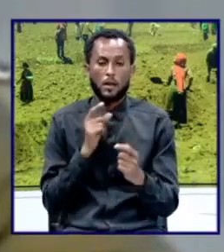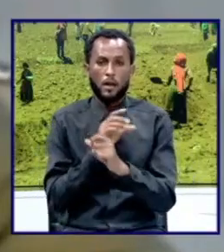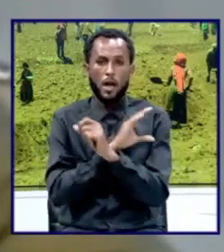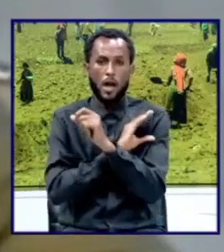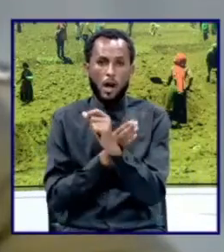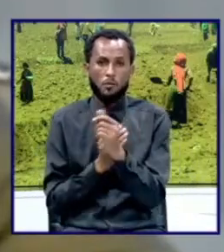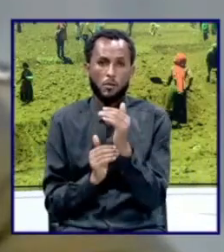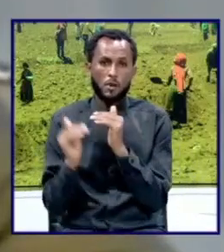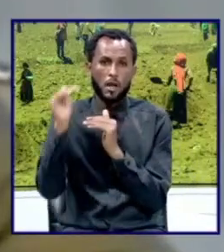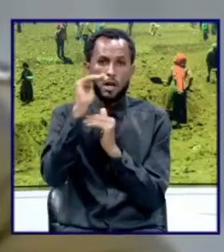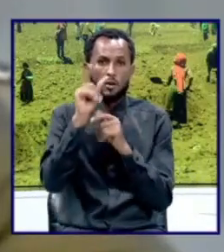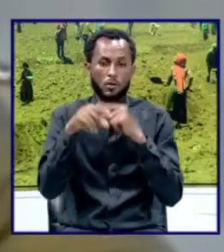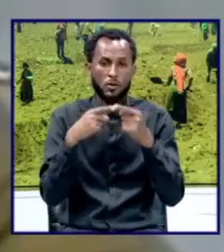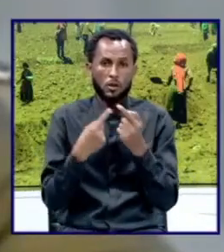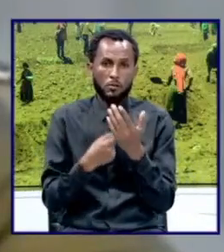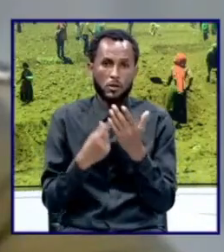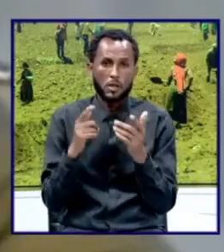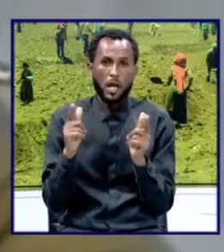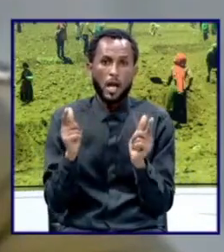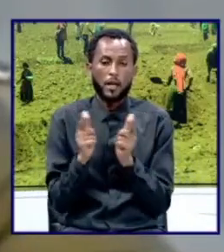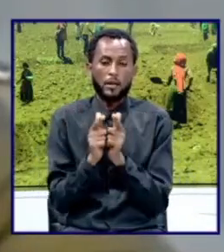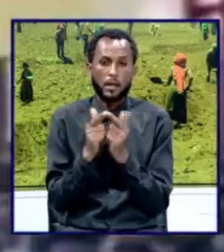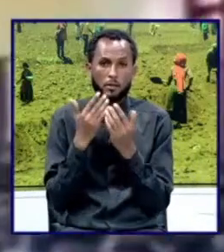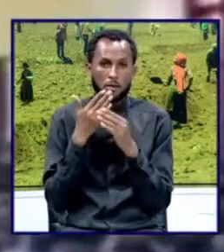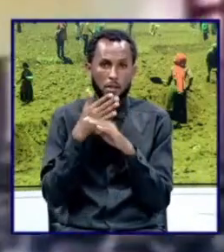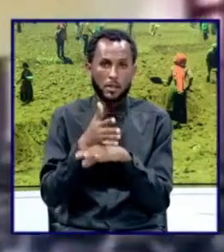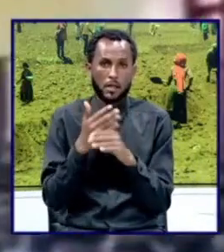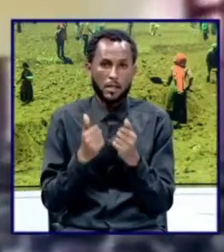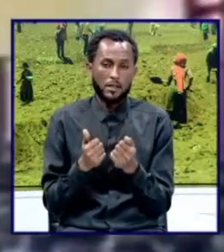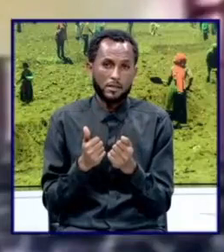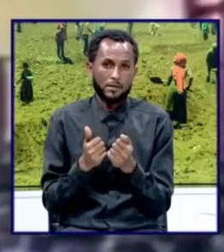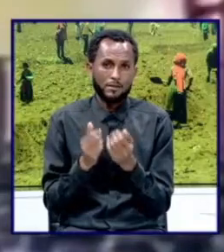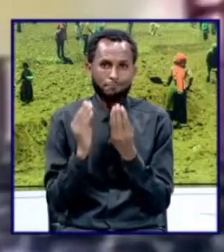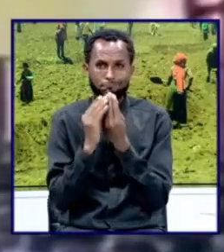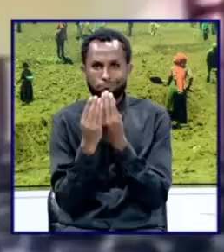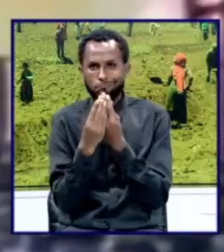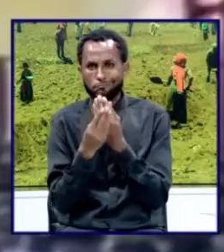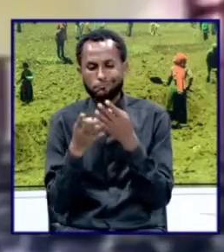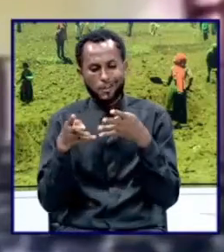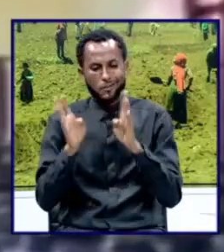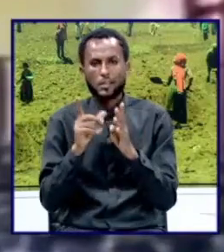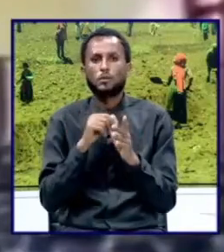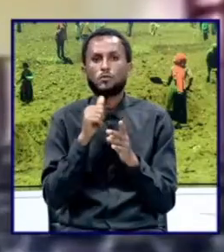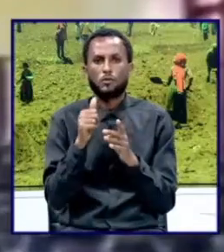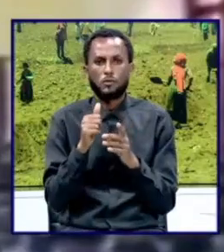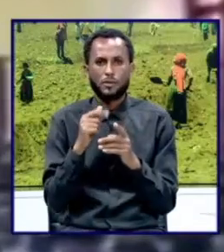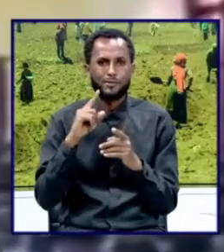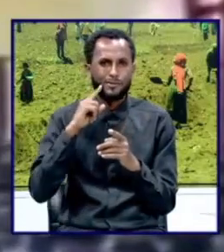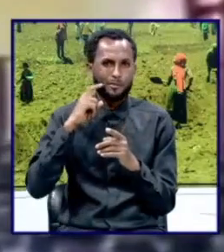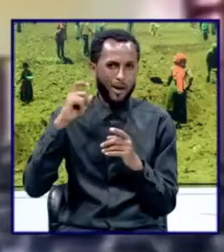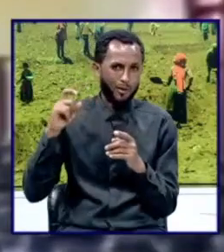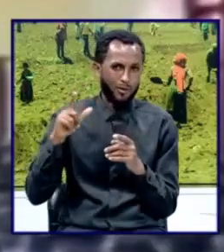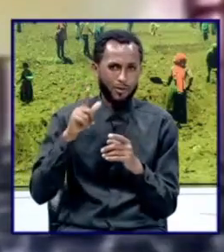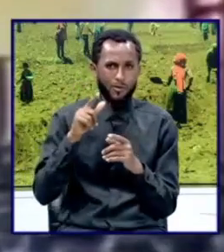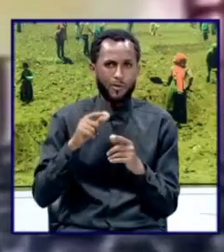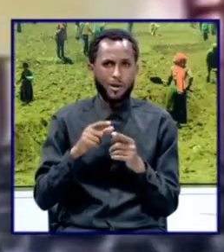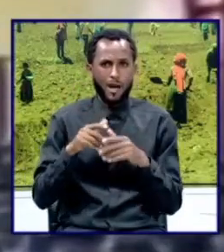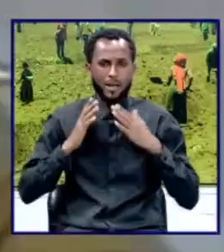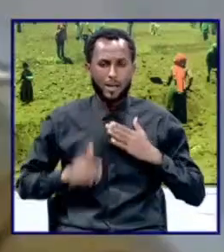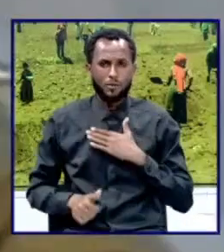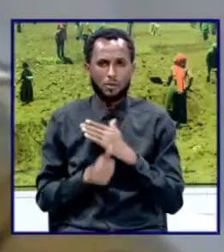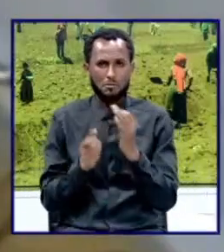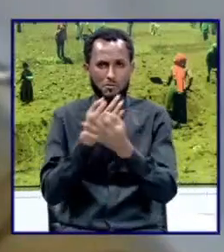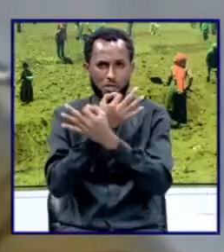ንላዕሊ ኸይዱ ስለ ዘሎ ግን በዚ ኣጋጣሚ እዚ ድሕሪ ሕጂ ሕንቃቐ ክፍቅድ ከም ዘይኮነ እቶም ዘማርሩ ኣካለ ስንኩላን